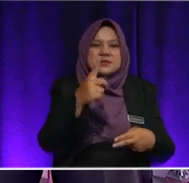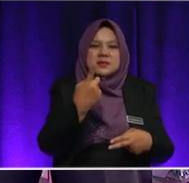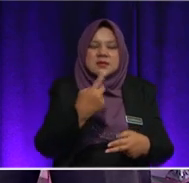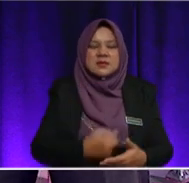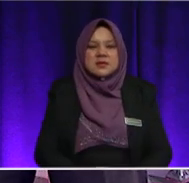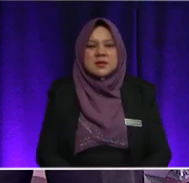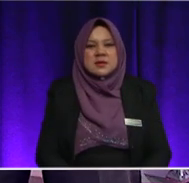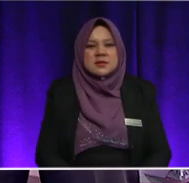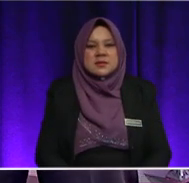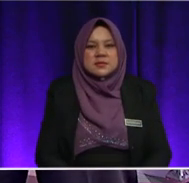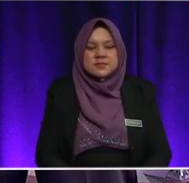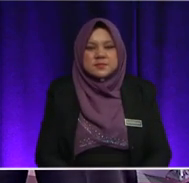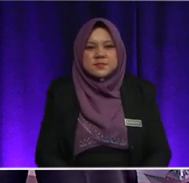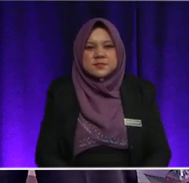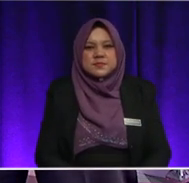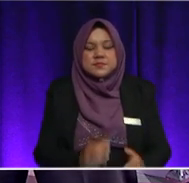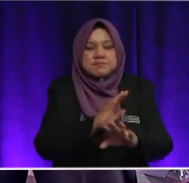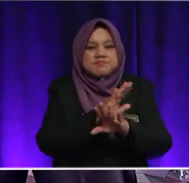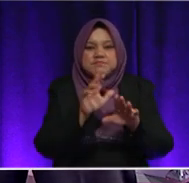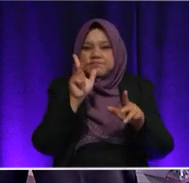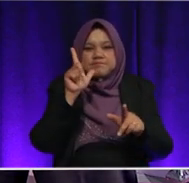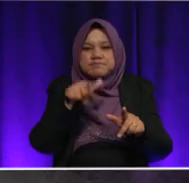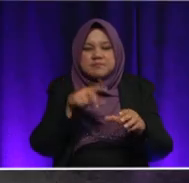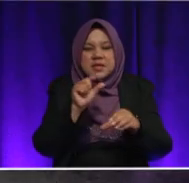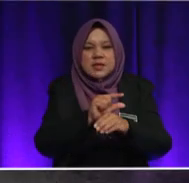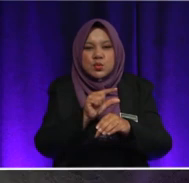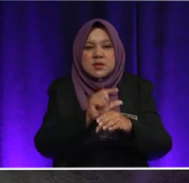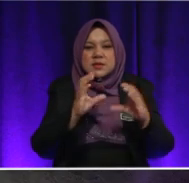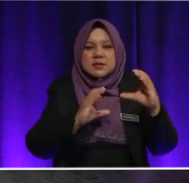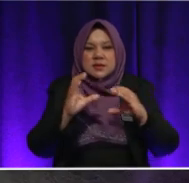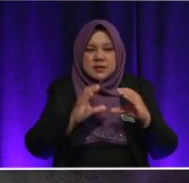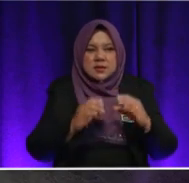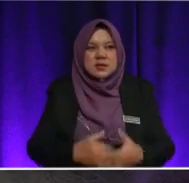sekolah kita boleh berjalan kaki saja tanpa menaiki kendaraan hmm